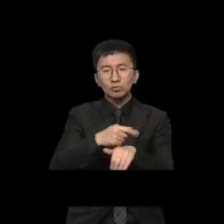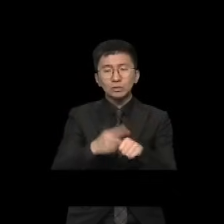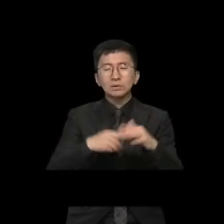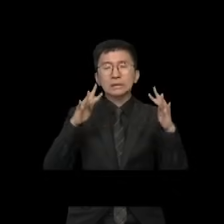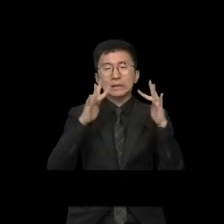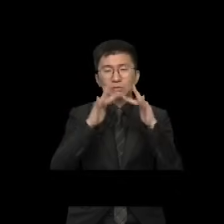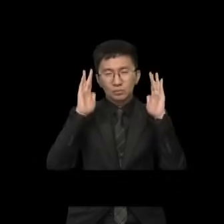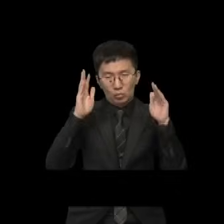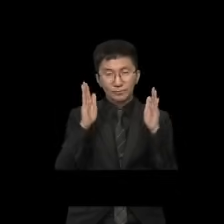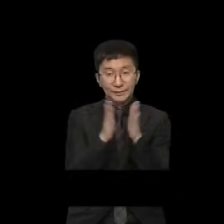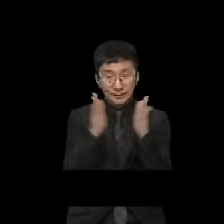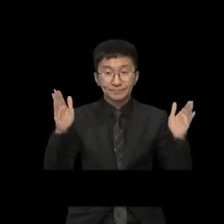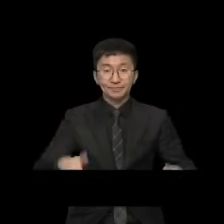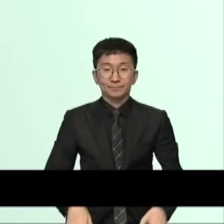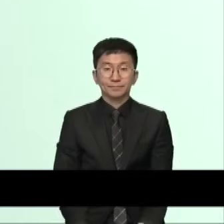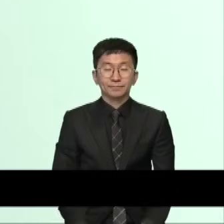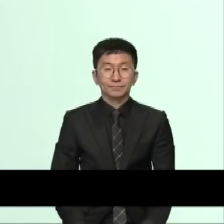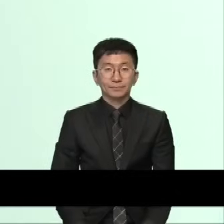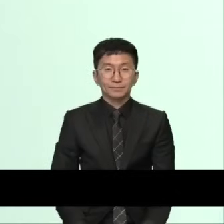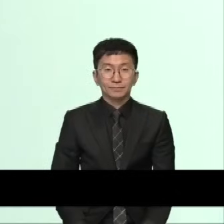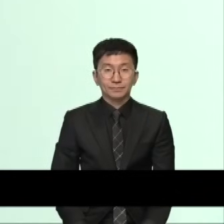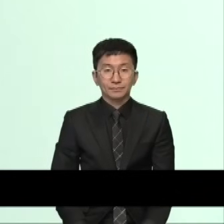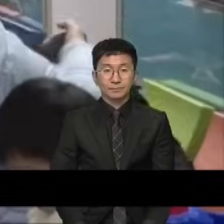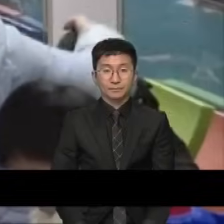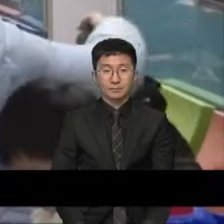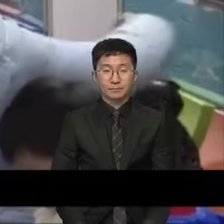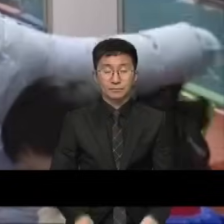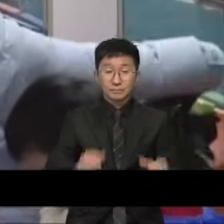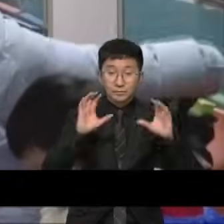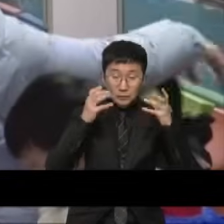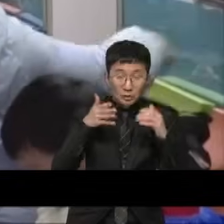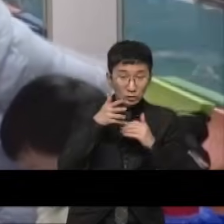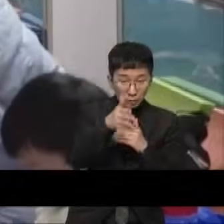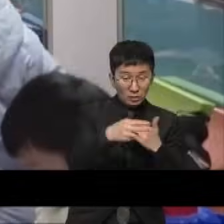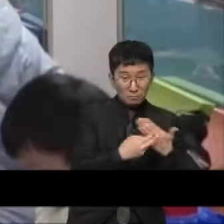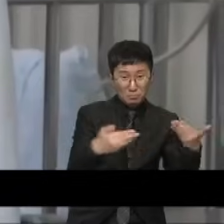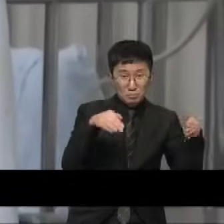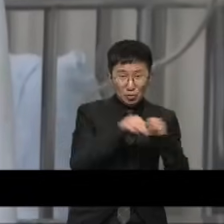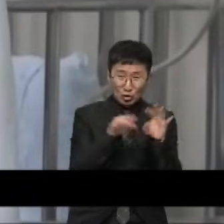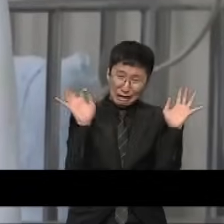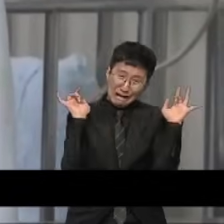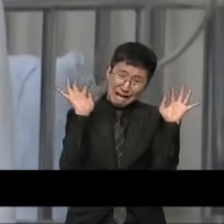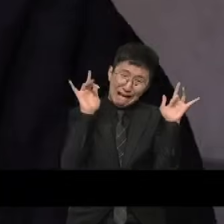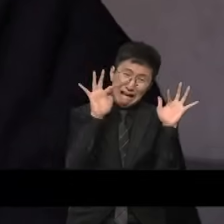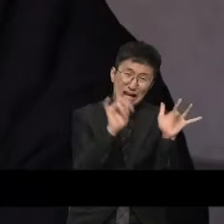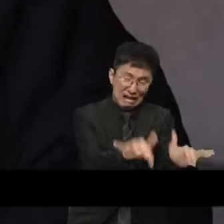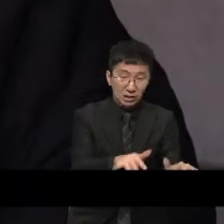온라인 수업으로 대체한 겁니다. 반면 소아과 병원은 매일 북새통입니다.